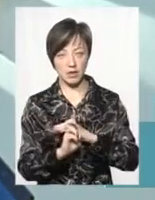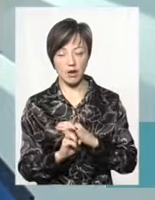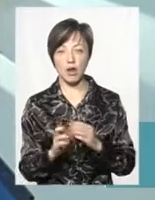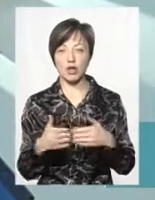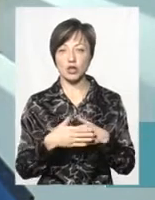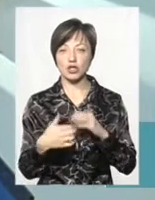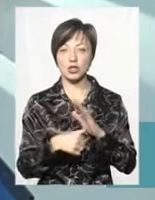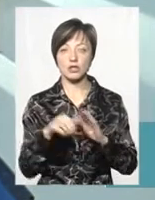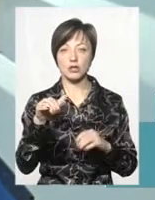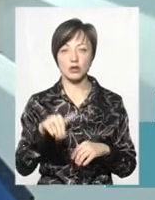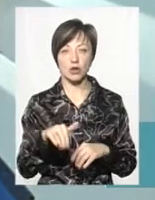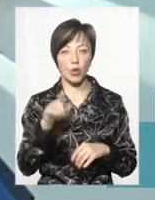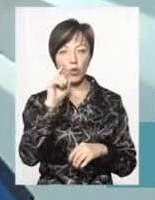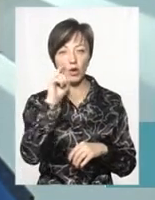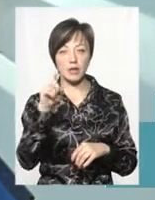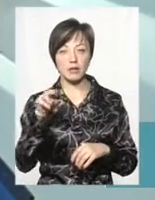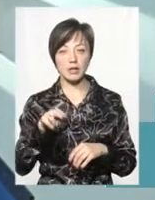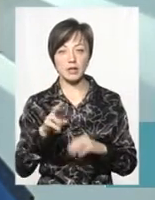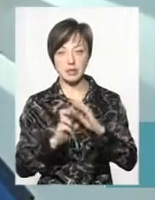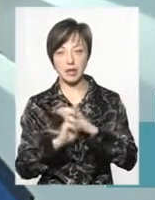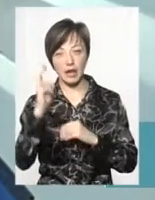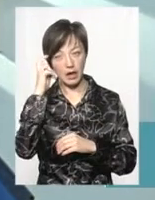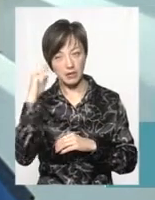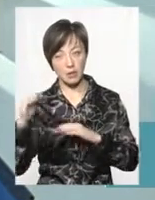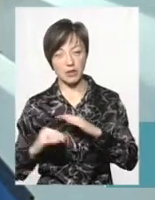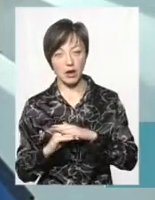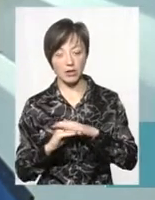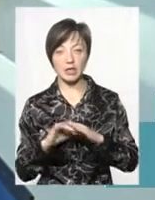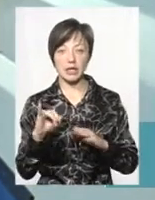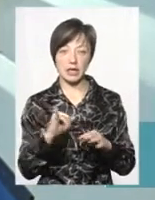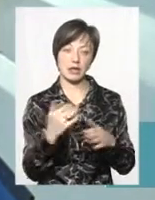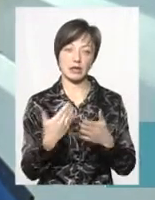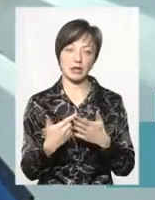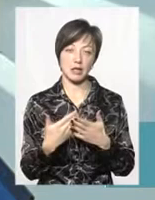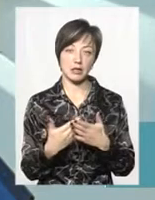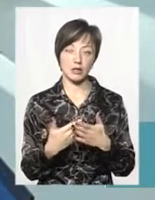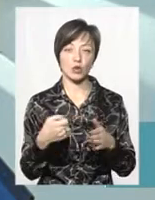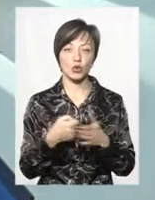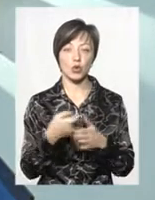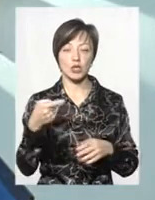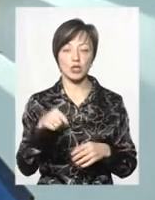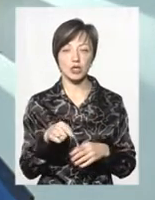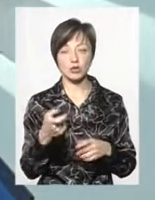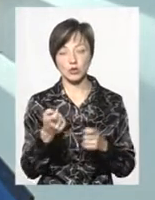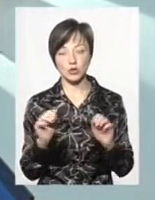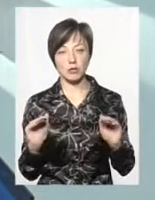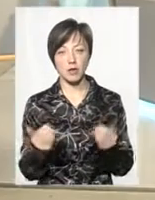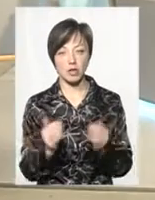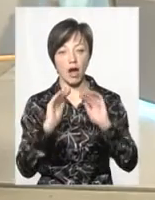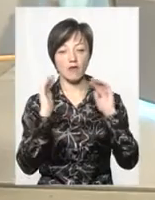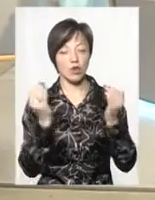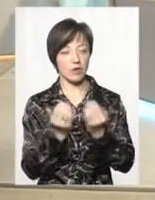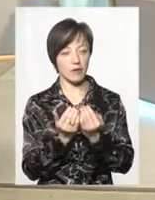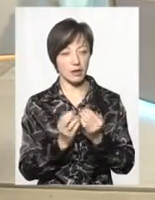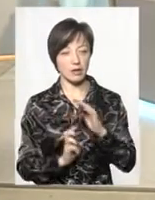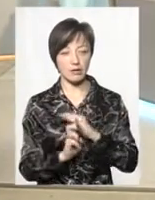майже 6 тисяч – Українська православна церква Київського патріархату, і десь було до тисячі, зараз трохи менше, автокефальна